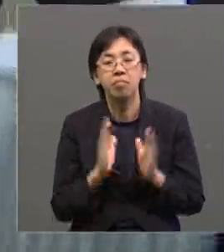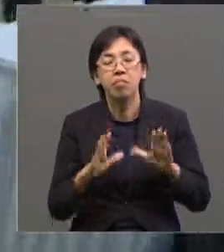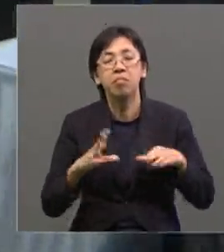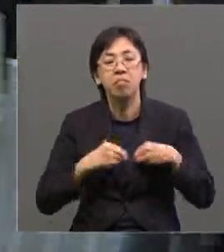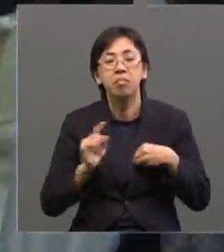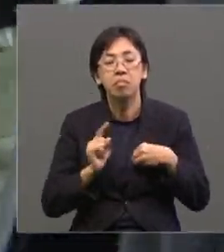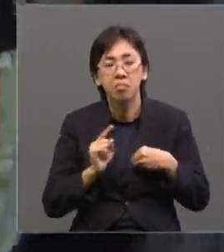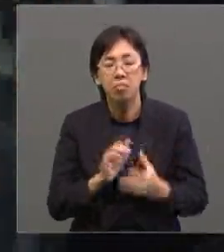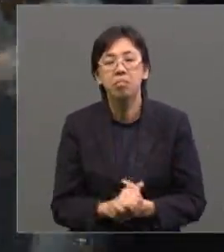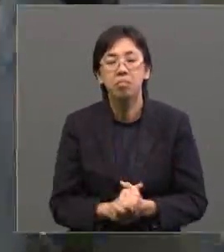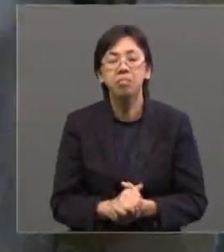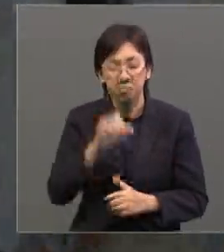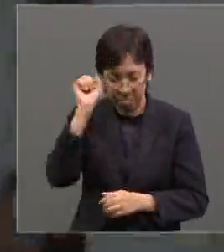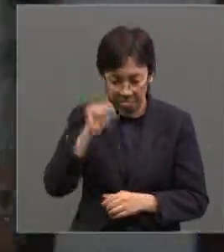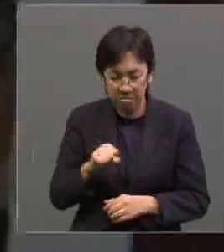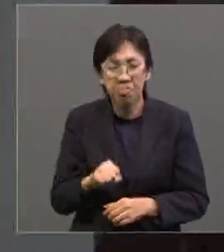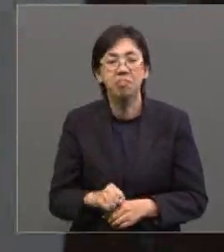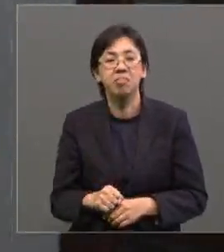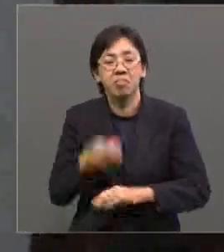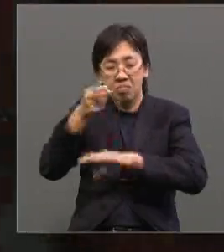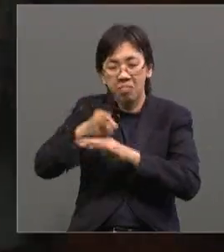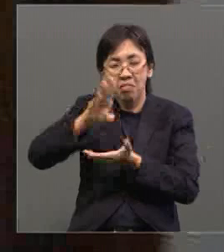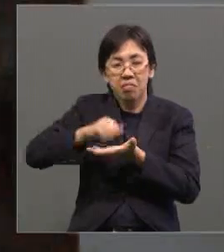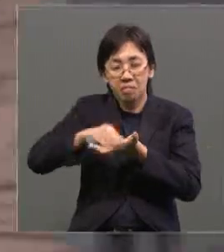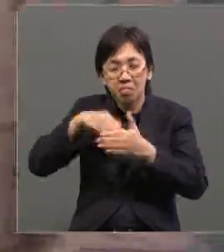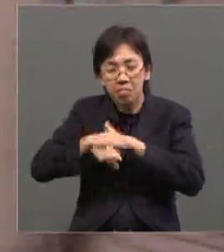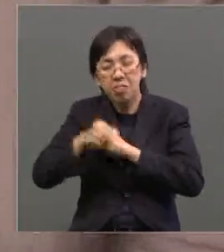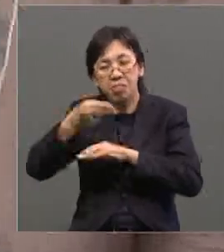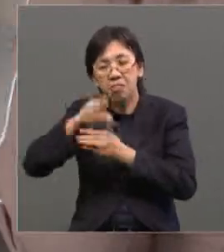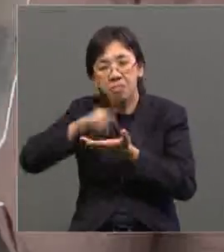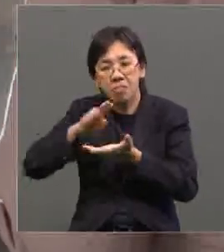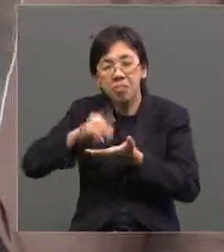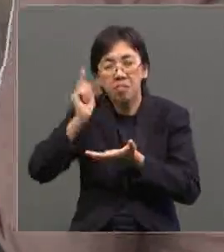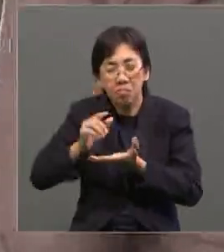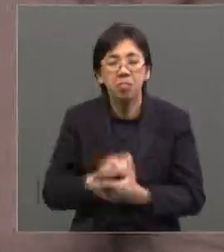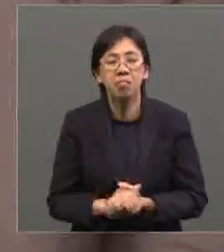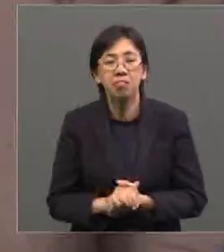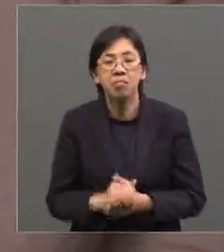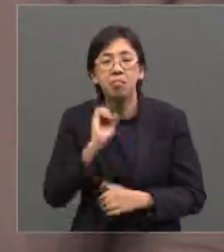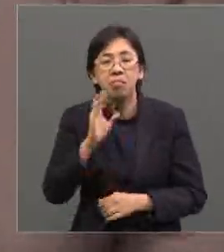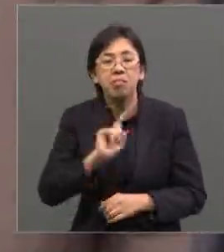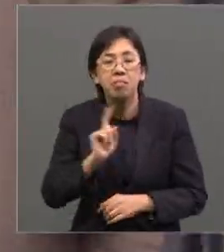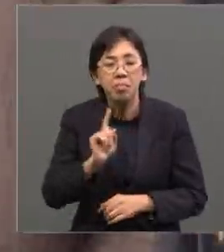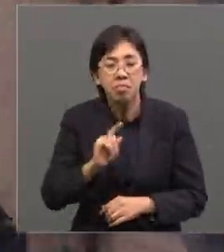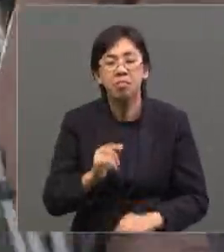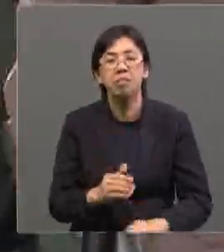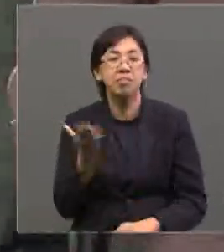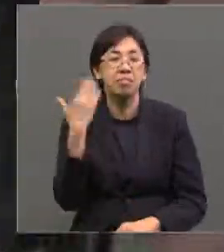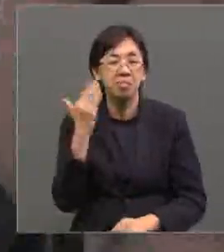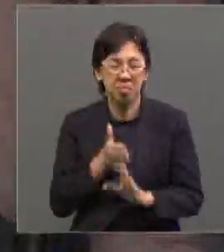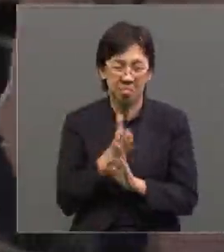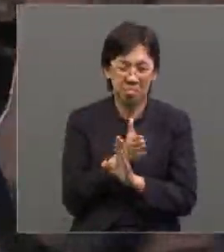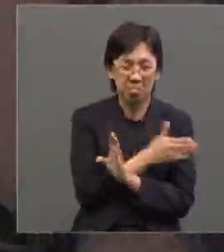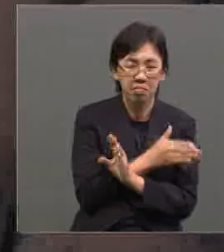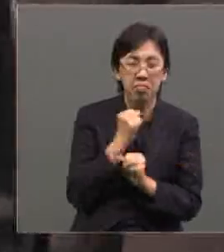รับนะคะเป็นคนตั้งกล้องแอบถ่ายจริงที่สำคัญที่น่าตกใจก็คือสารภาพว่าเคยก่อเหตุแ